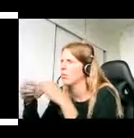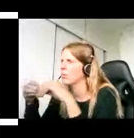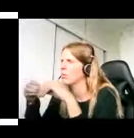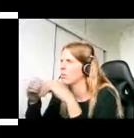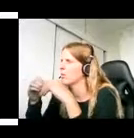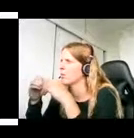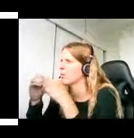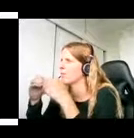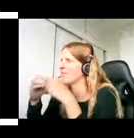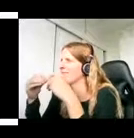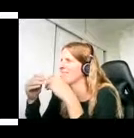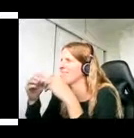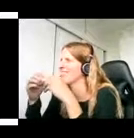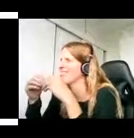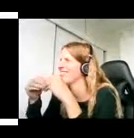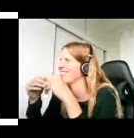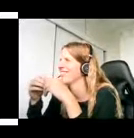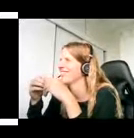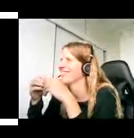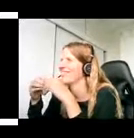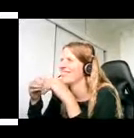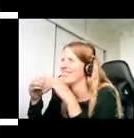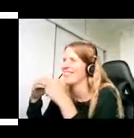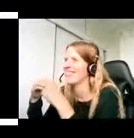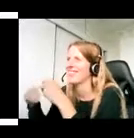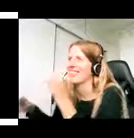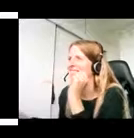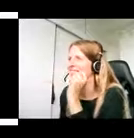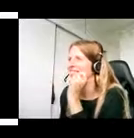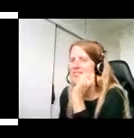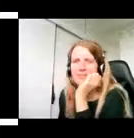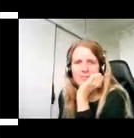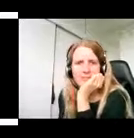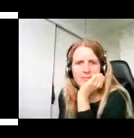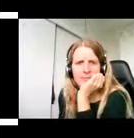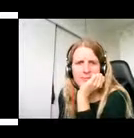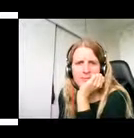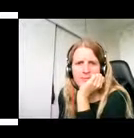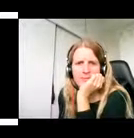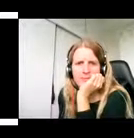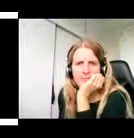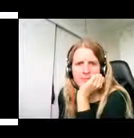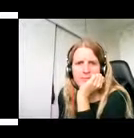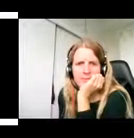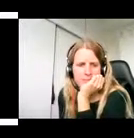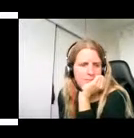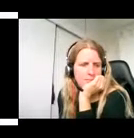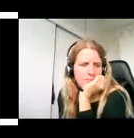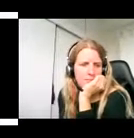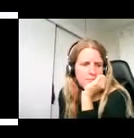Oei, gebeurt hier allemaal. Ik denk dat je die dingen 2 weken moet bijhouden, minstens, of